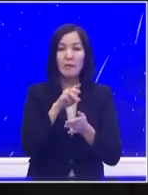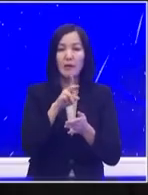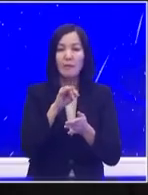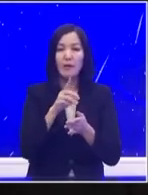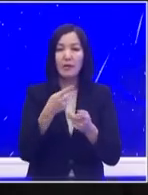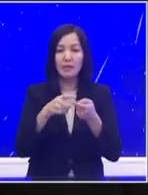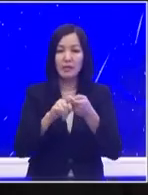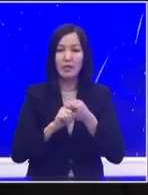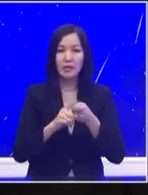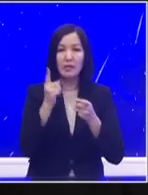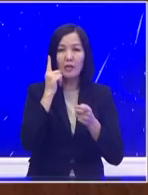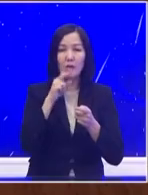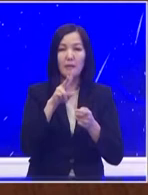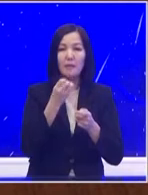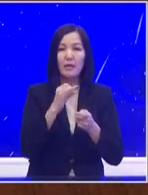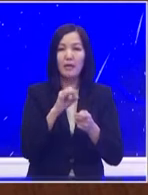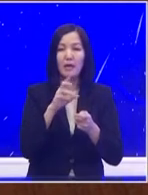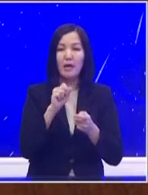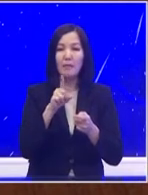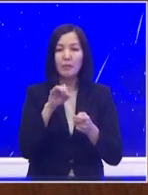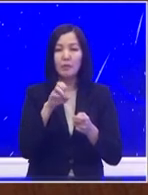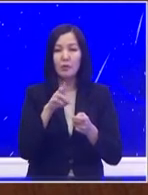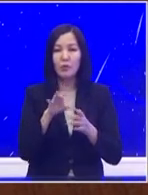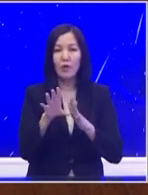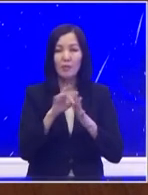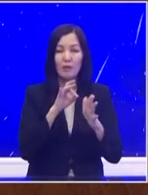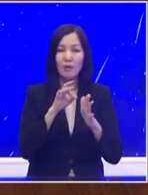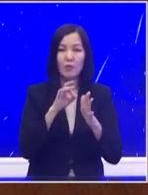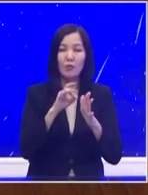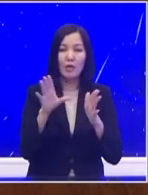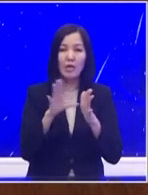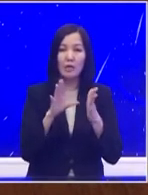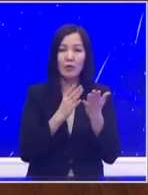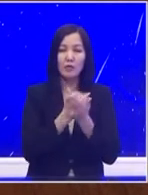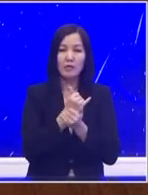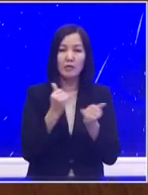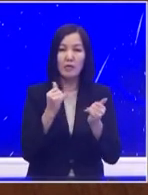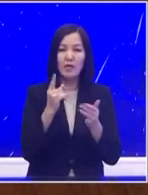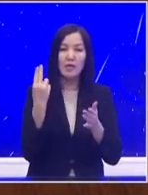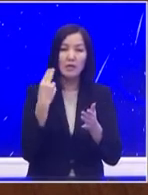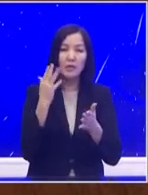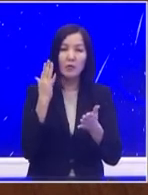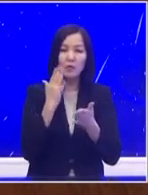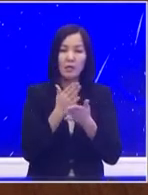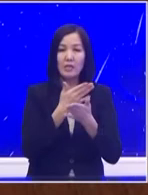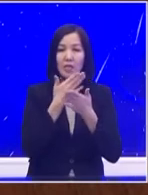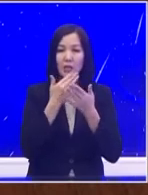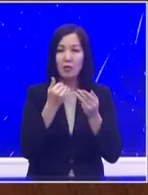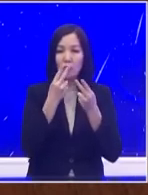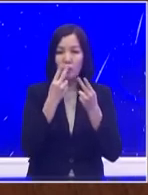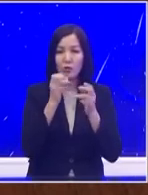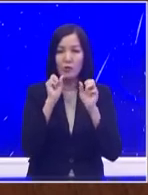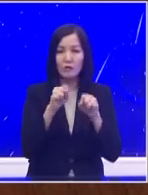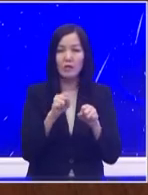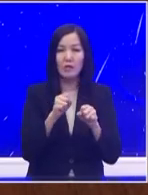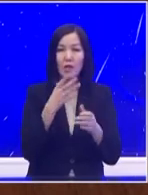скачать на смартфон в Play Market или в App Store. Здесь в меню выбираем электронные сервисы и находим сведения о задолженности по налоговым и социальным платежам. Вводим